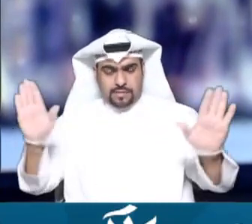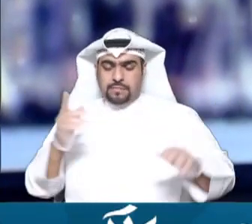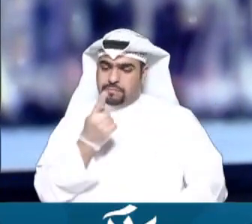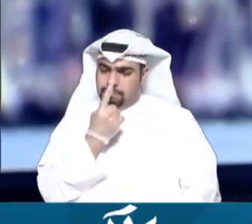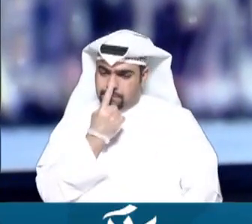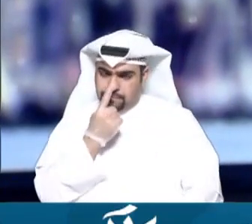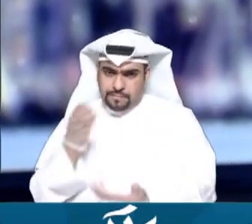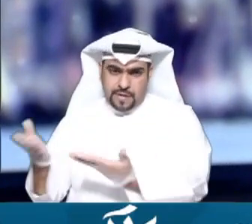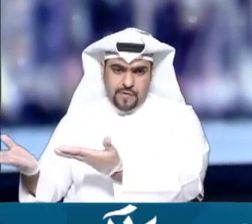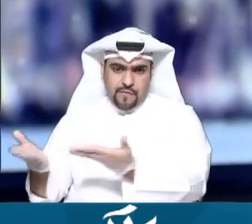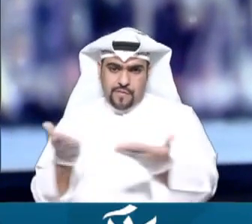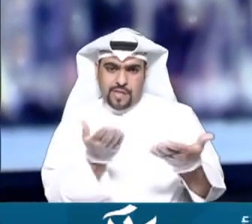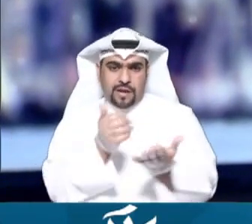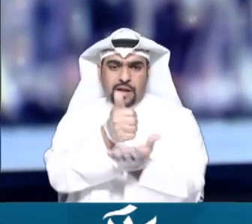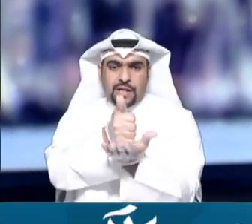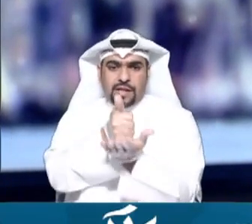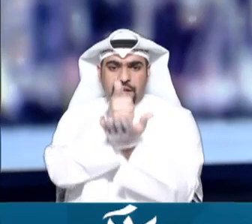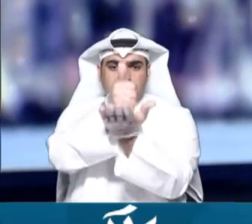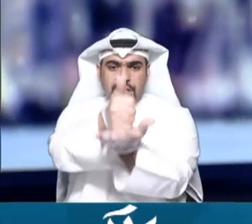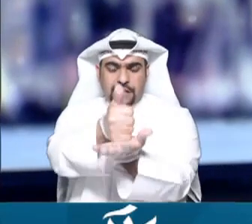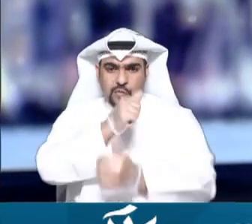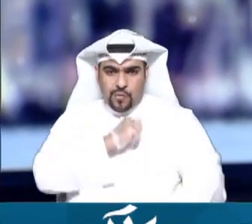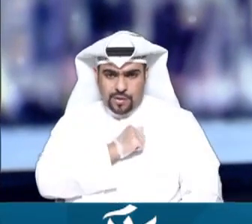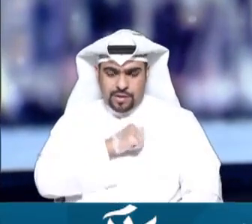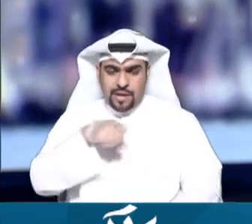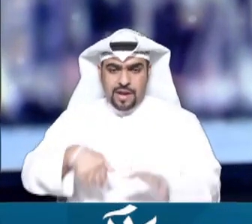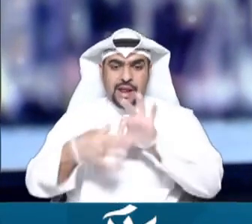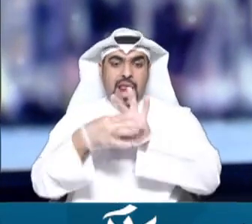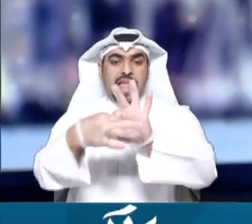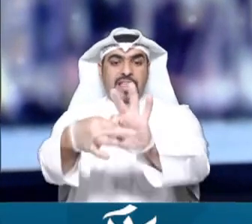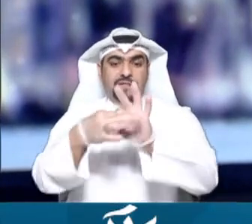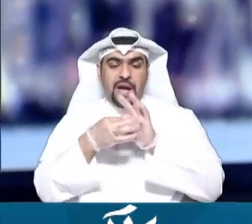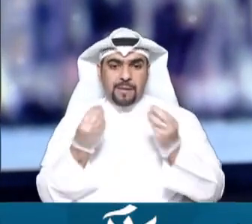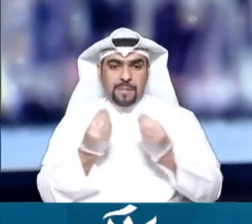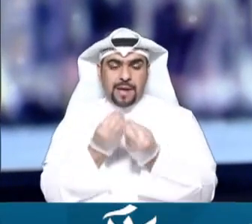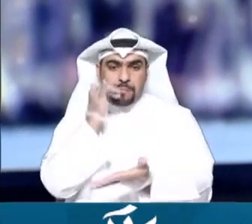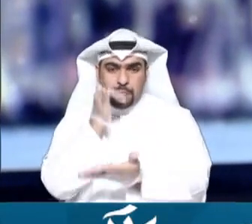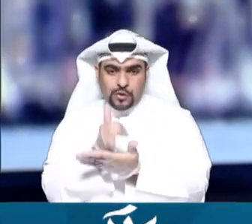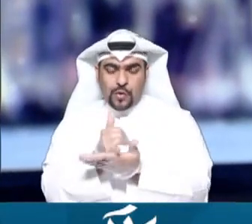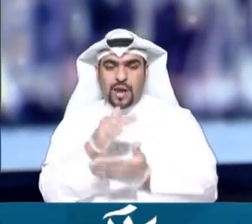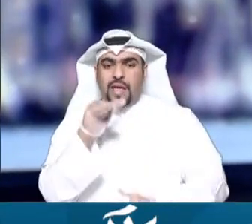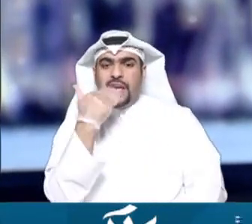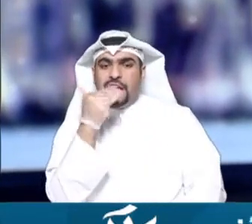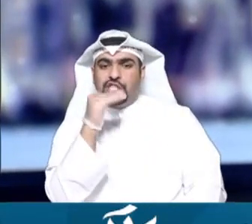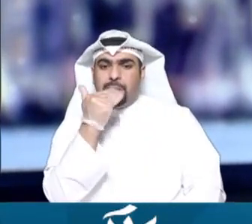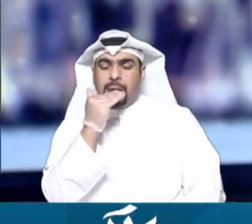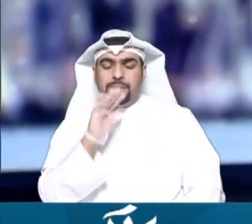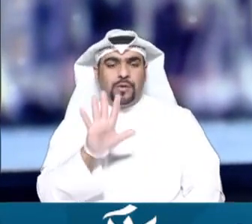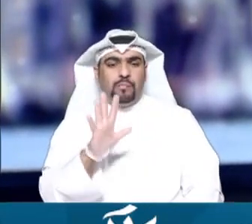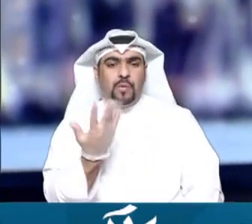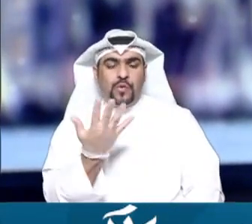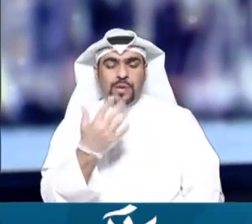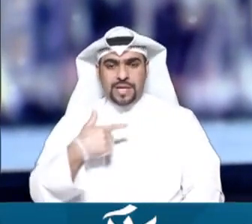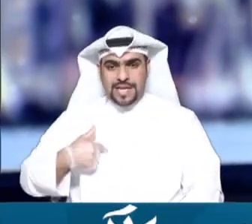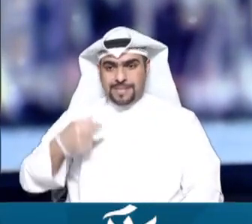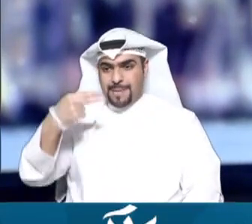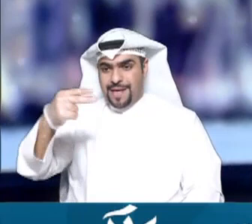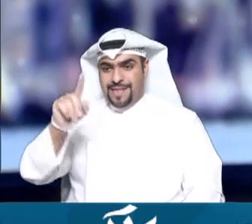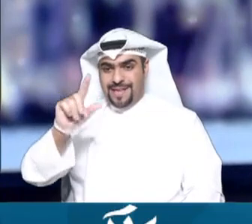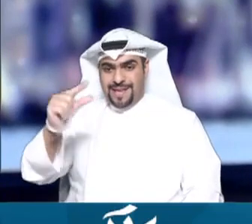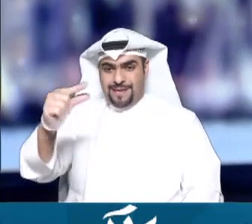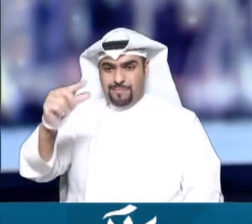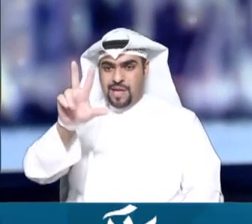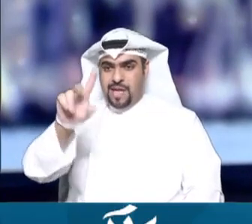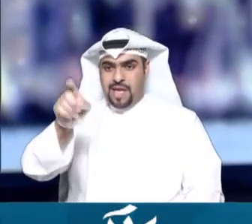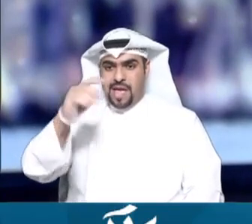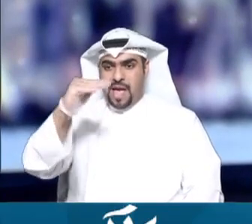اخوي عبد الرحمن المطيري وقنابة الكول في اعداد برنامج لاعداد الشباب، لكن من خلال يعني الاوضاع